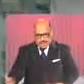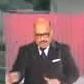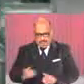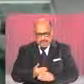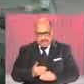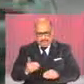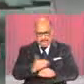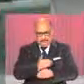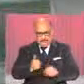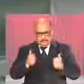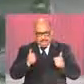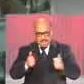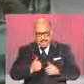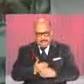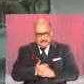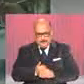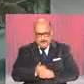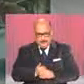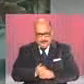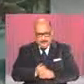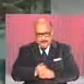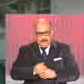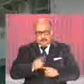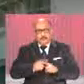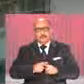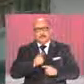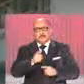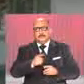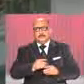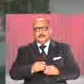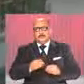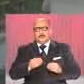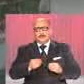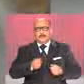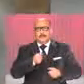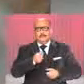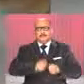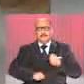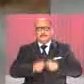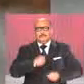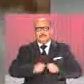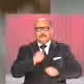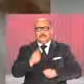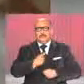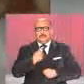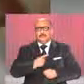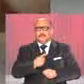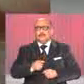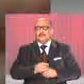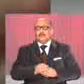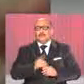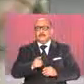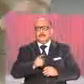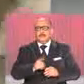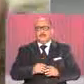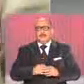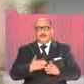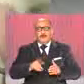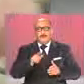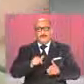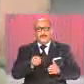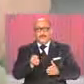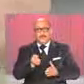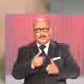من أبناء تونس المقيمين بالخارج في منطقة قلب الرخم بمعتمدية السمارة باعتمادات